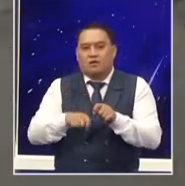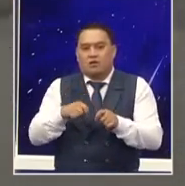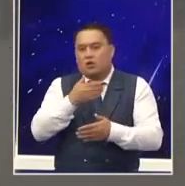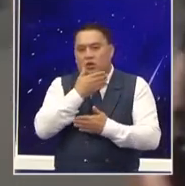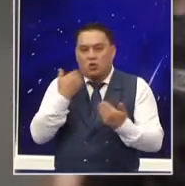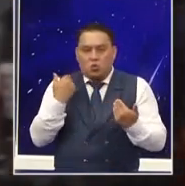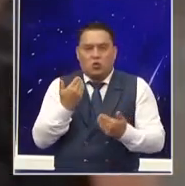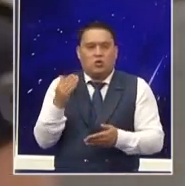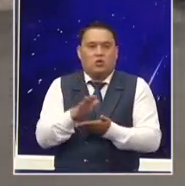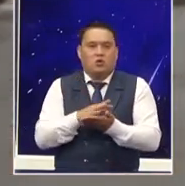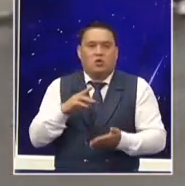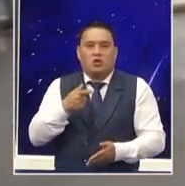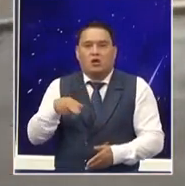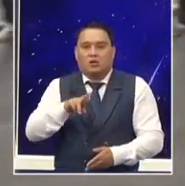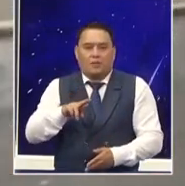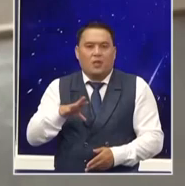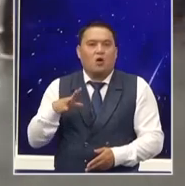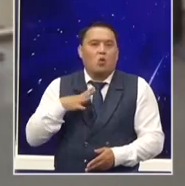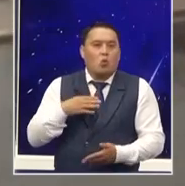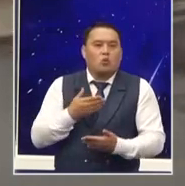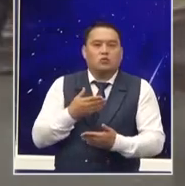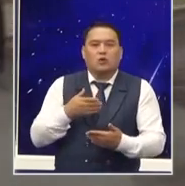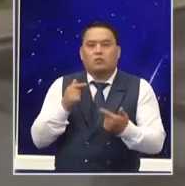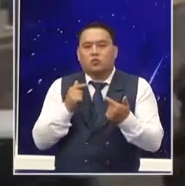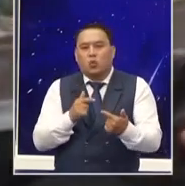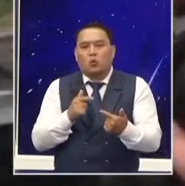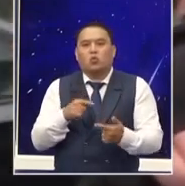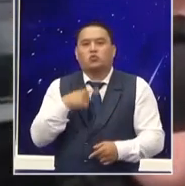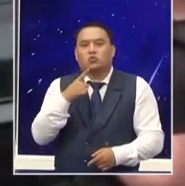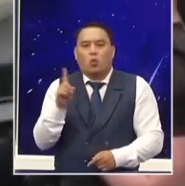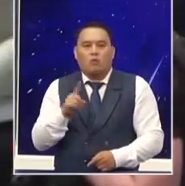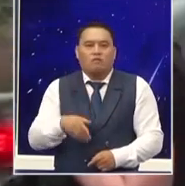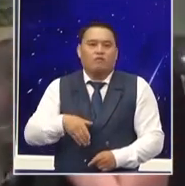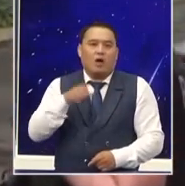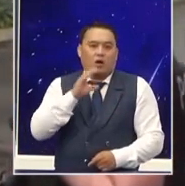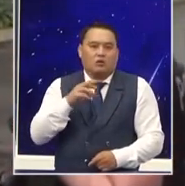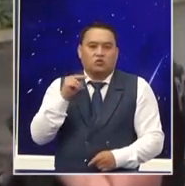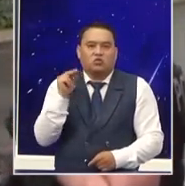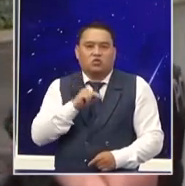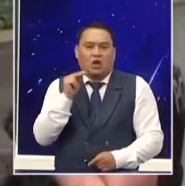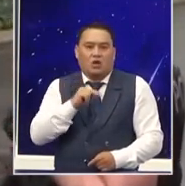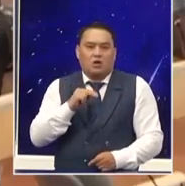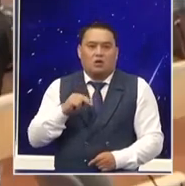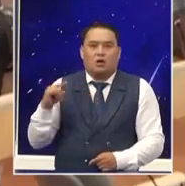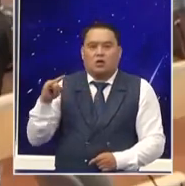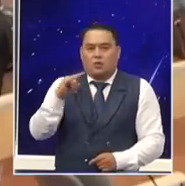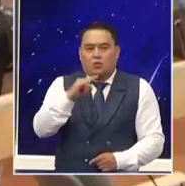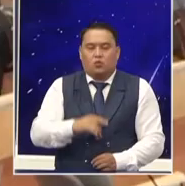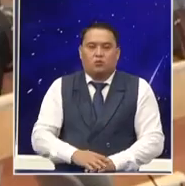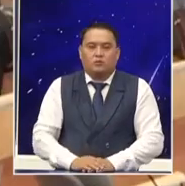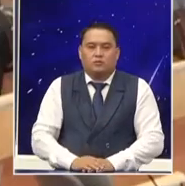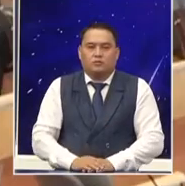в организме Навального наличие ядов. Сторонники оппозиционного деятеля утверждают, что он выпил отравленный чай в аэропорту.